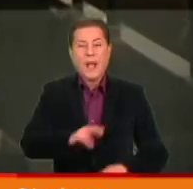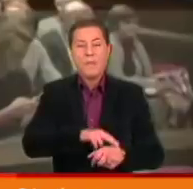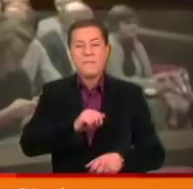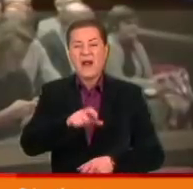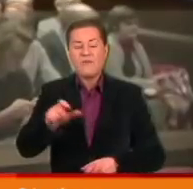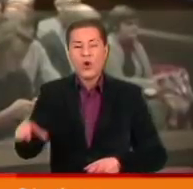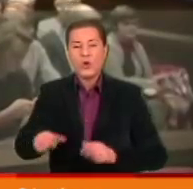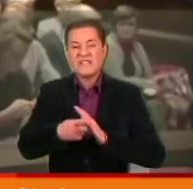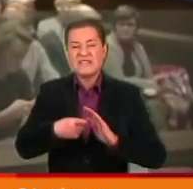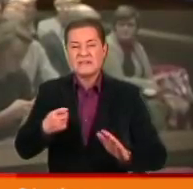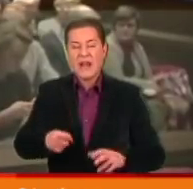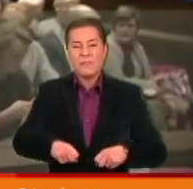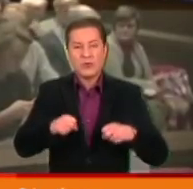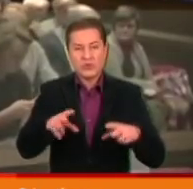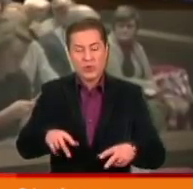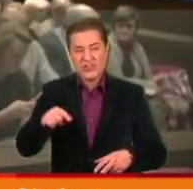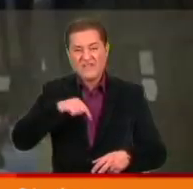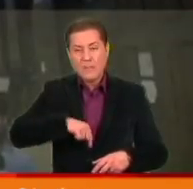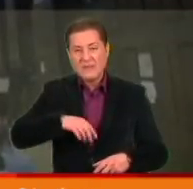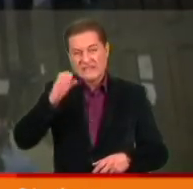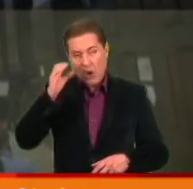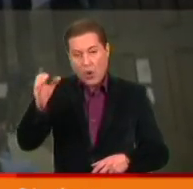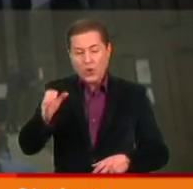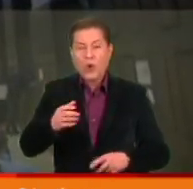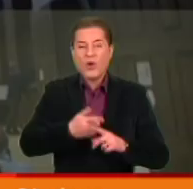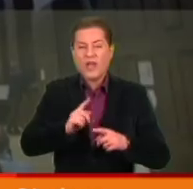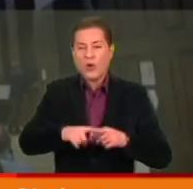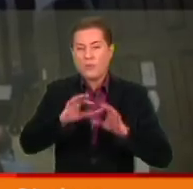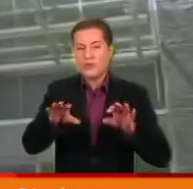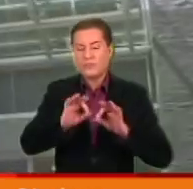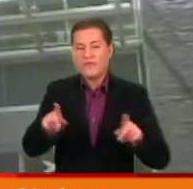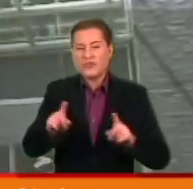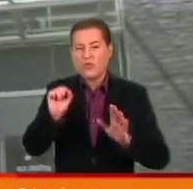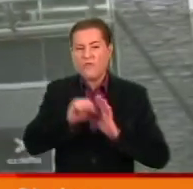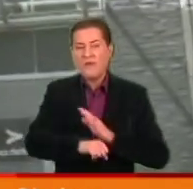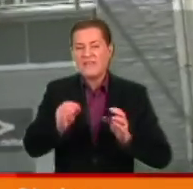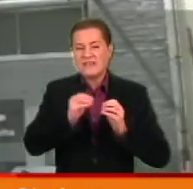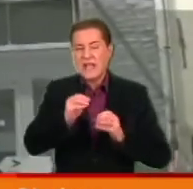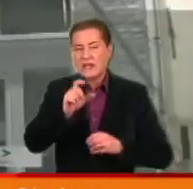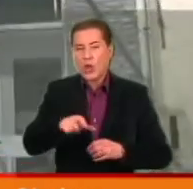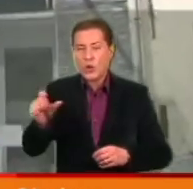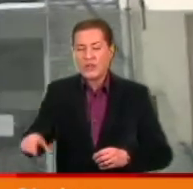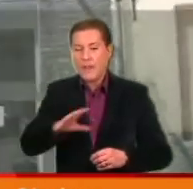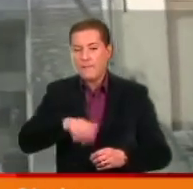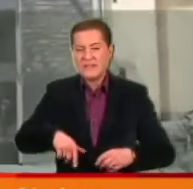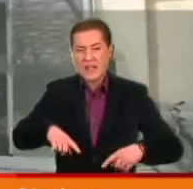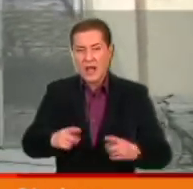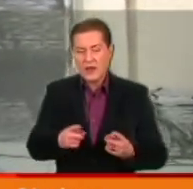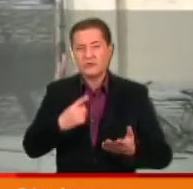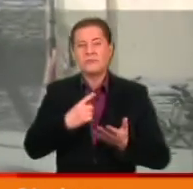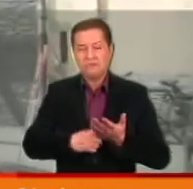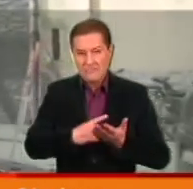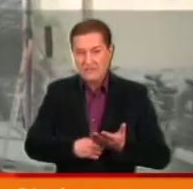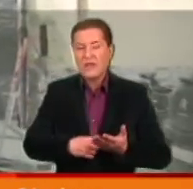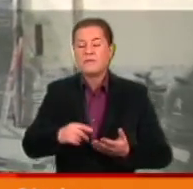Правоохоронці дізнались про злочин від психолога, якому Іво Попе розповів, що вбив десятки людей. Після арешту диякон підтвердив і